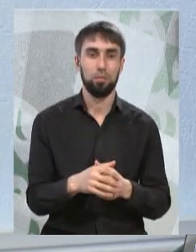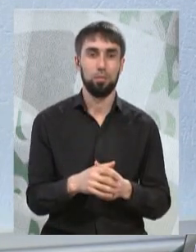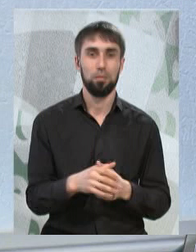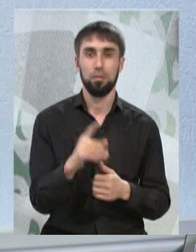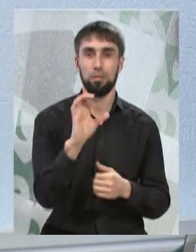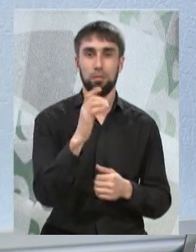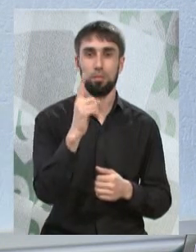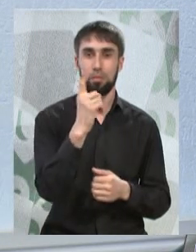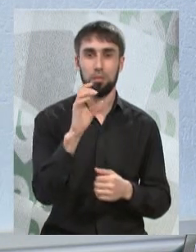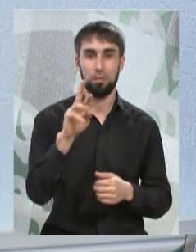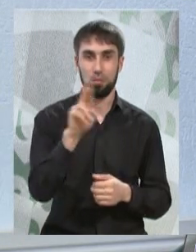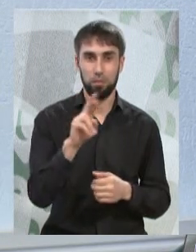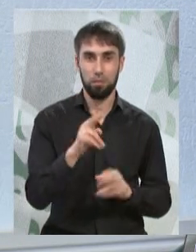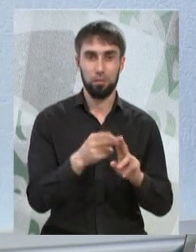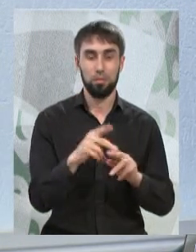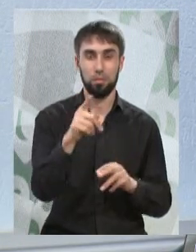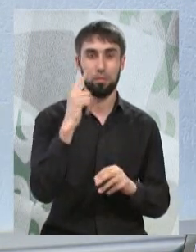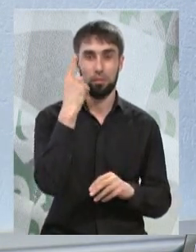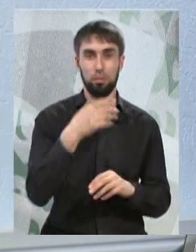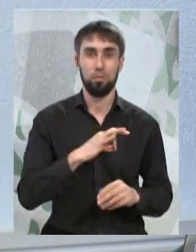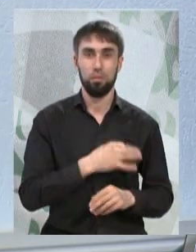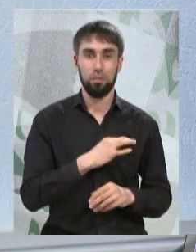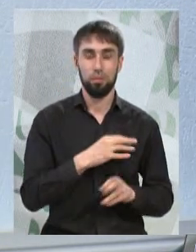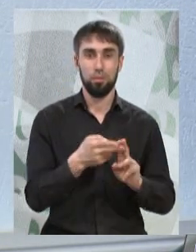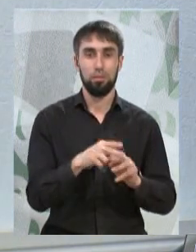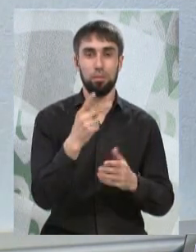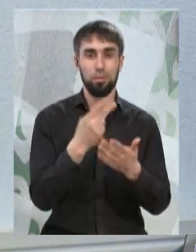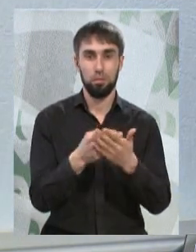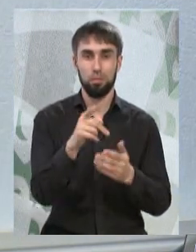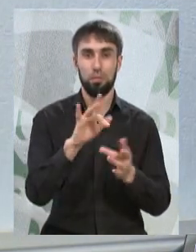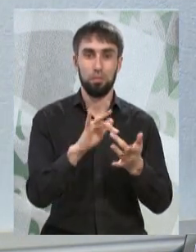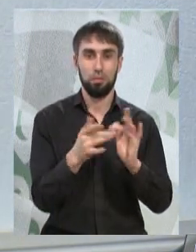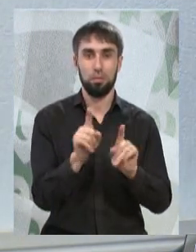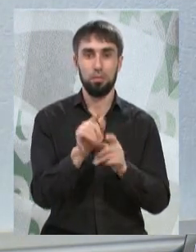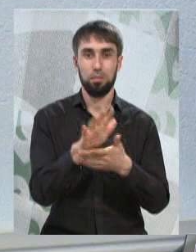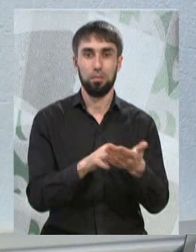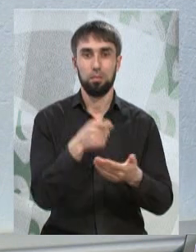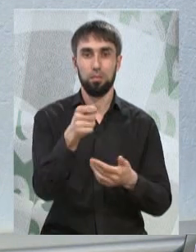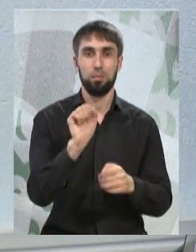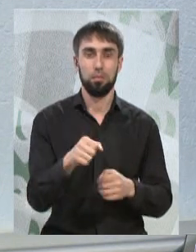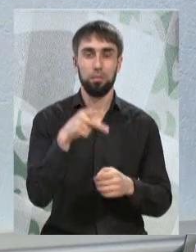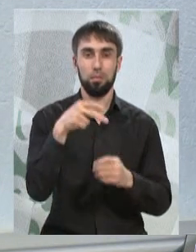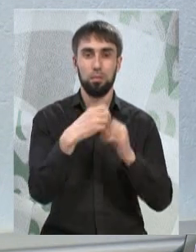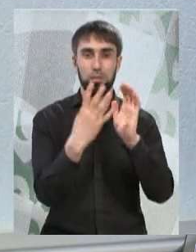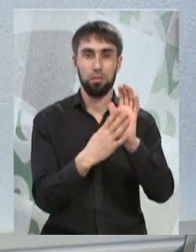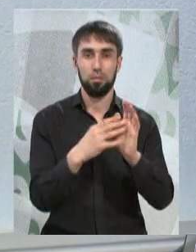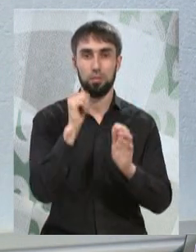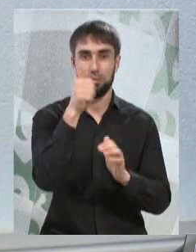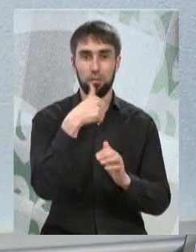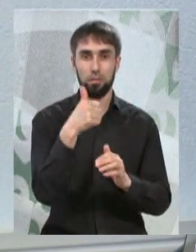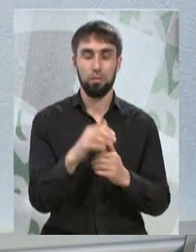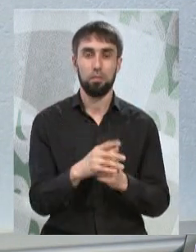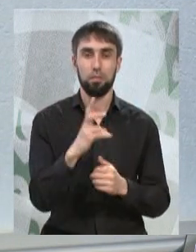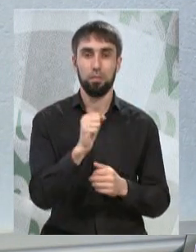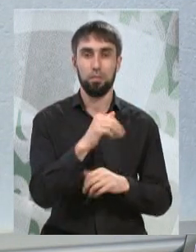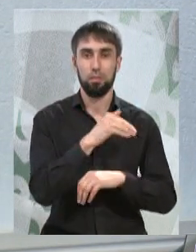право подавать в суд юридически значимые документы в электронном виде через сеть интернет. В 2019 году на